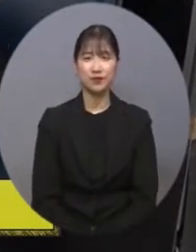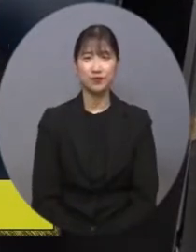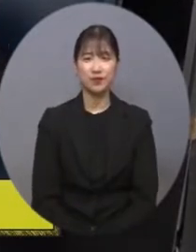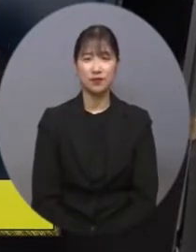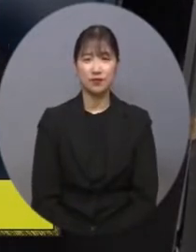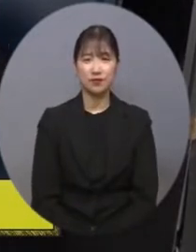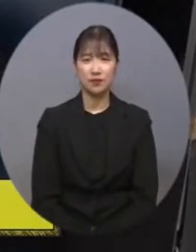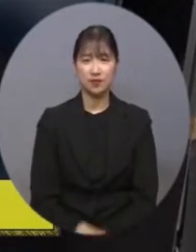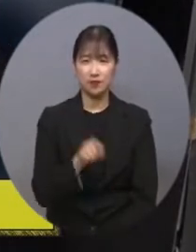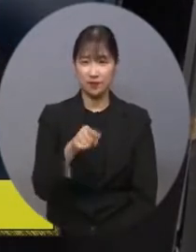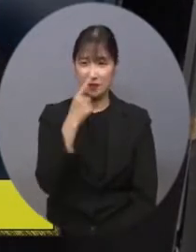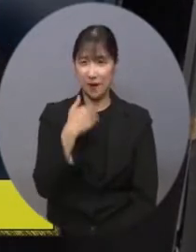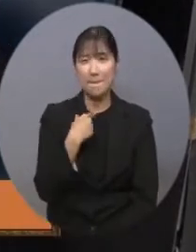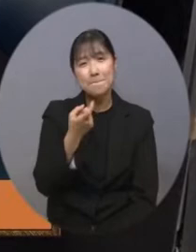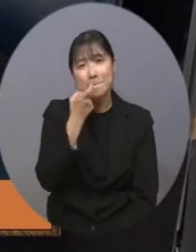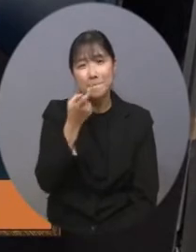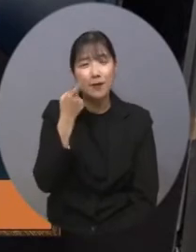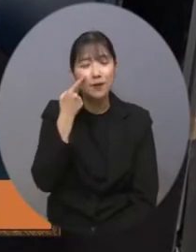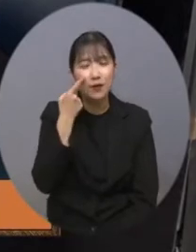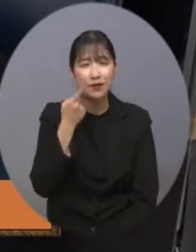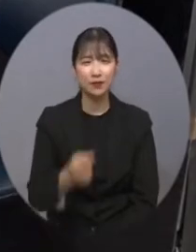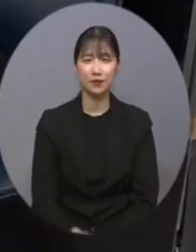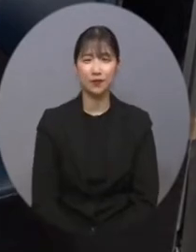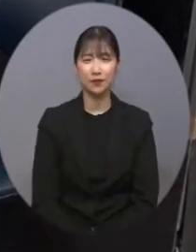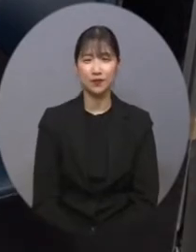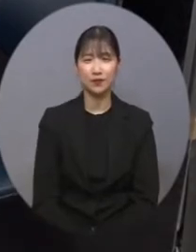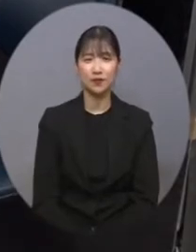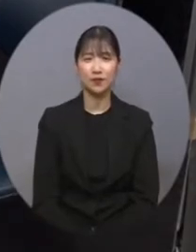아, 이거 제가 한번 배워볼까요?